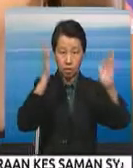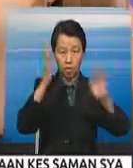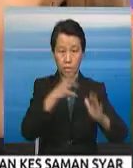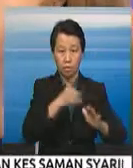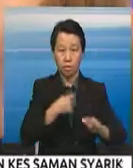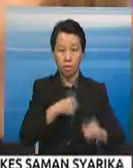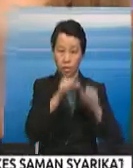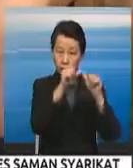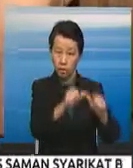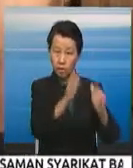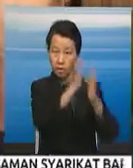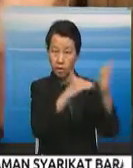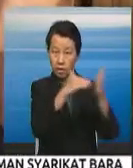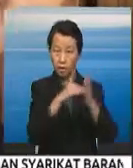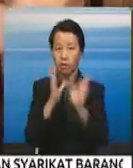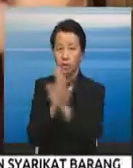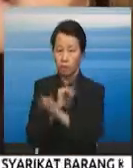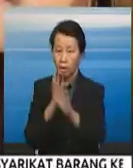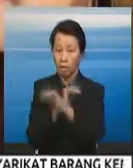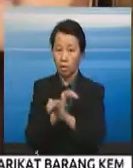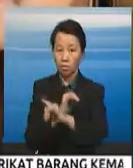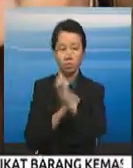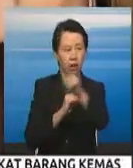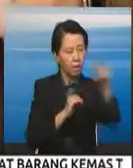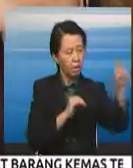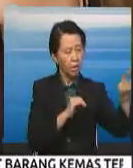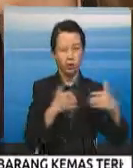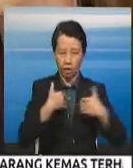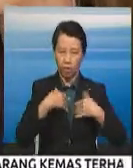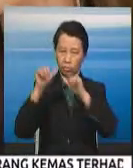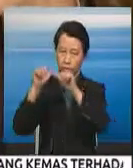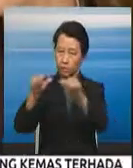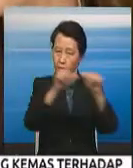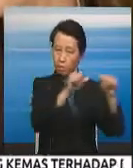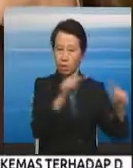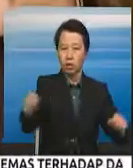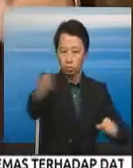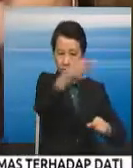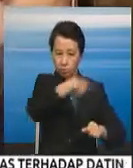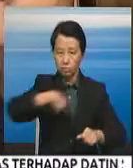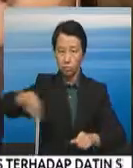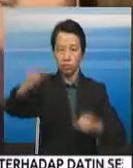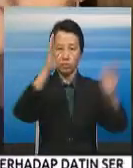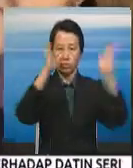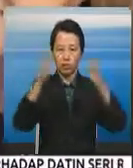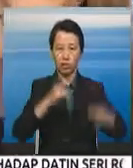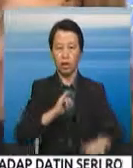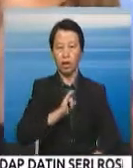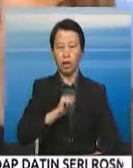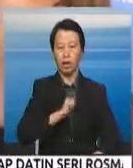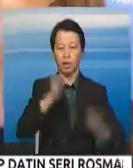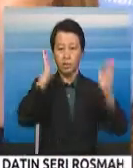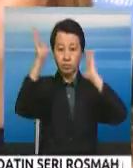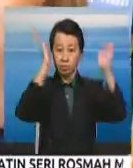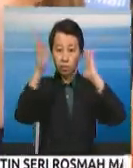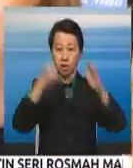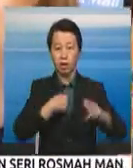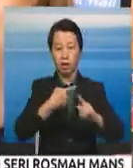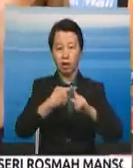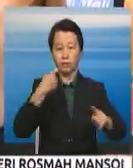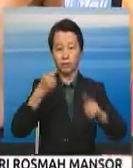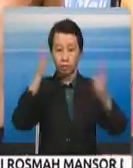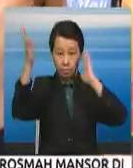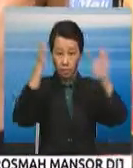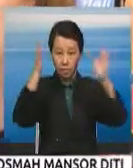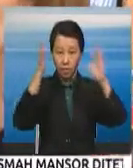tinggal di New Zealand, Sarawak, I've been everywhere, you know? Tetapi the one thing that I can say is that I am a Malaysian and I am from this